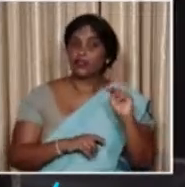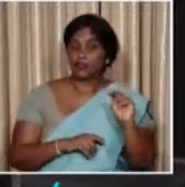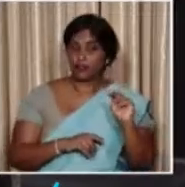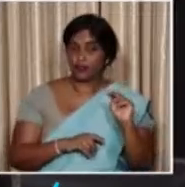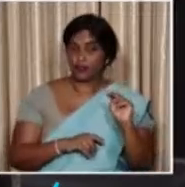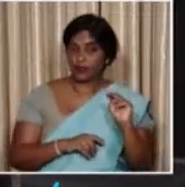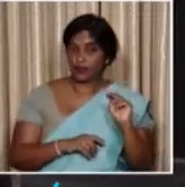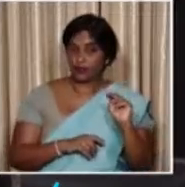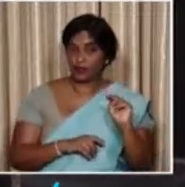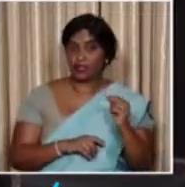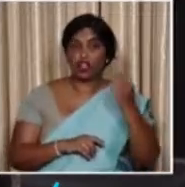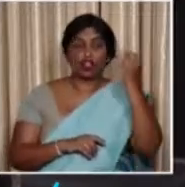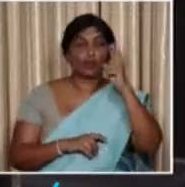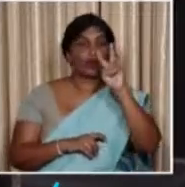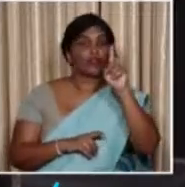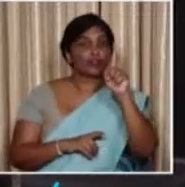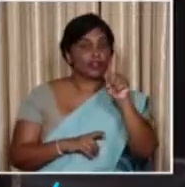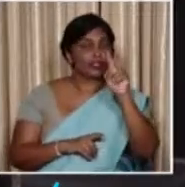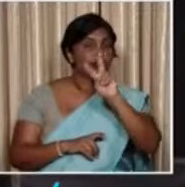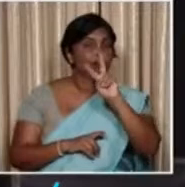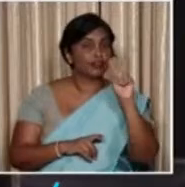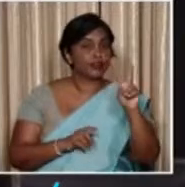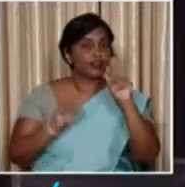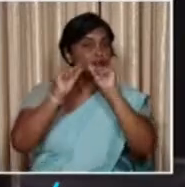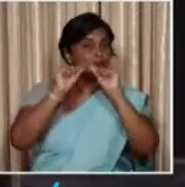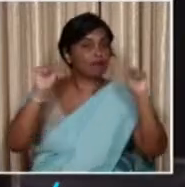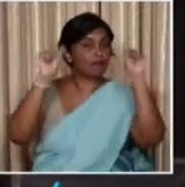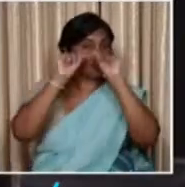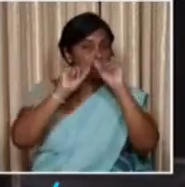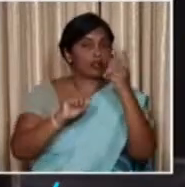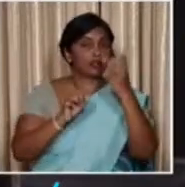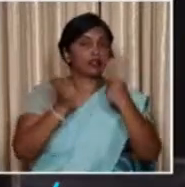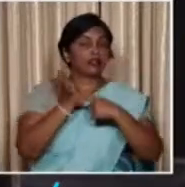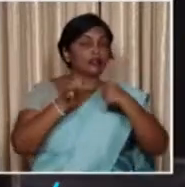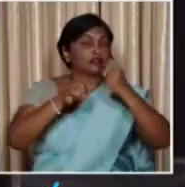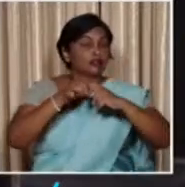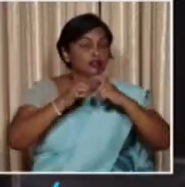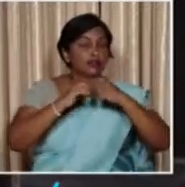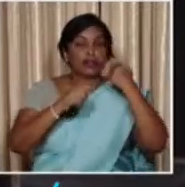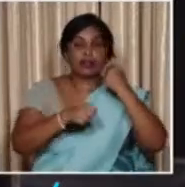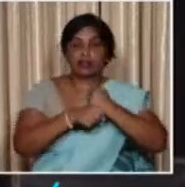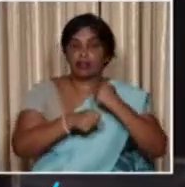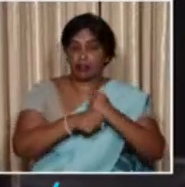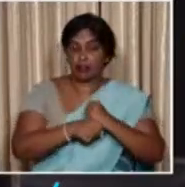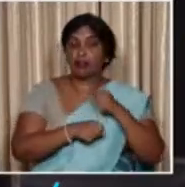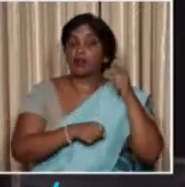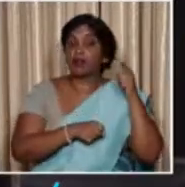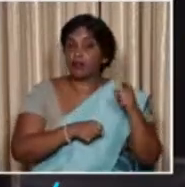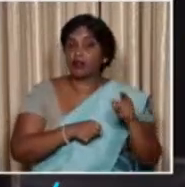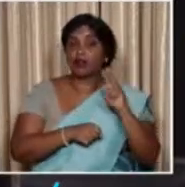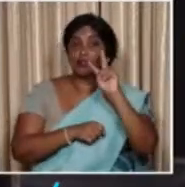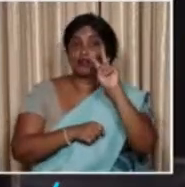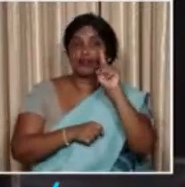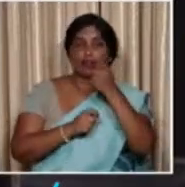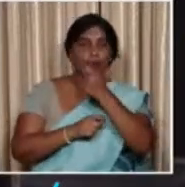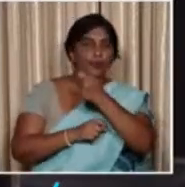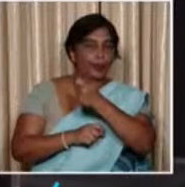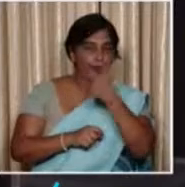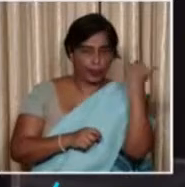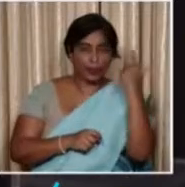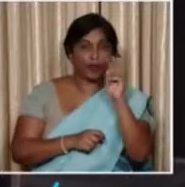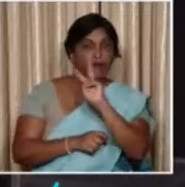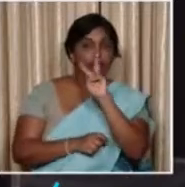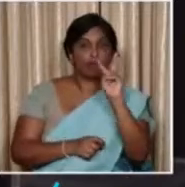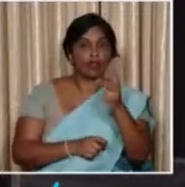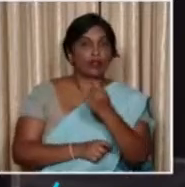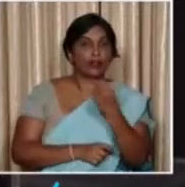2020 අංක 21 සහ 22 වගන්ති දෙකක් තියෙනවා ප්‍රසම්පාදනය ගැන රජේ මේගොල්ලෝ එක 21 ඉවත් කරගෙන